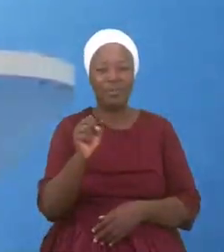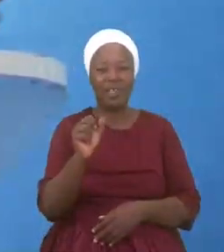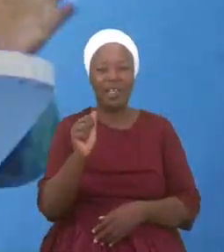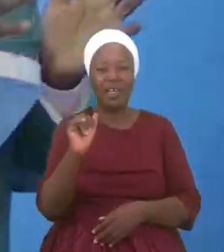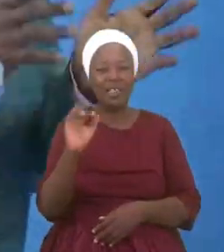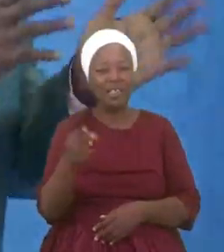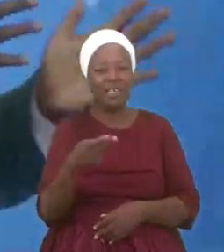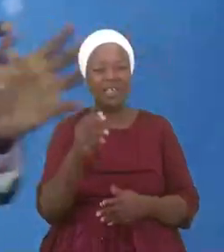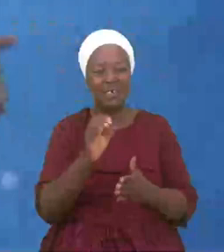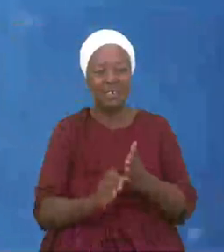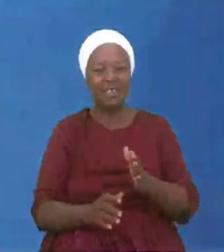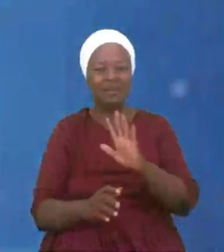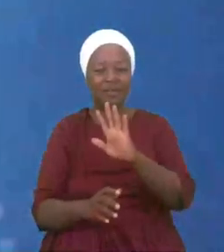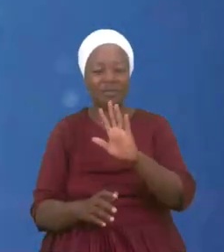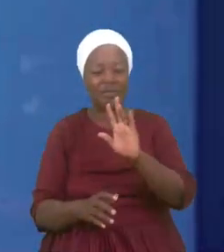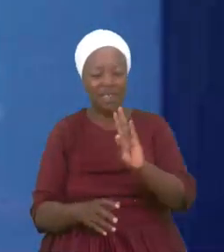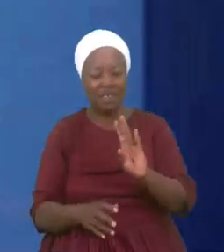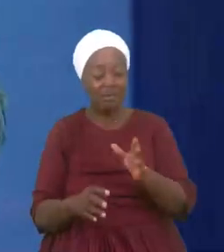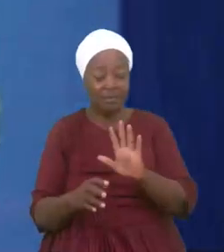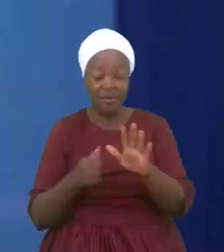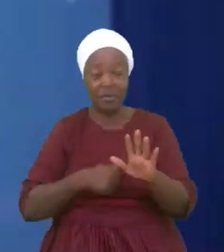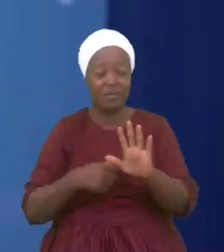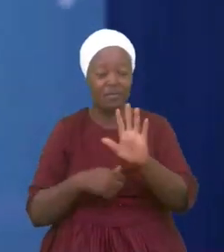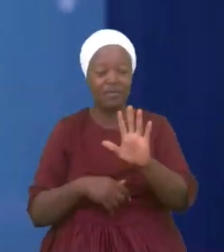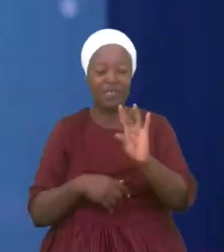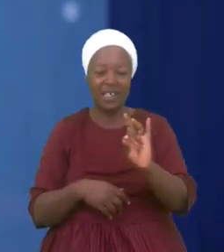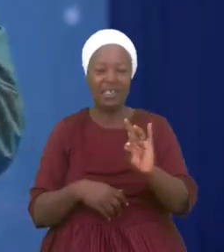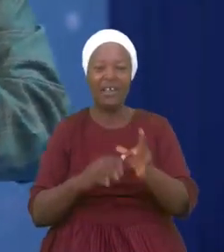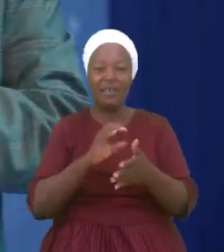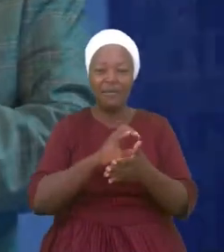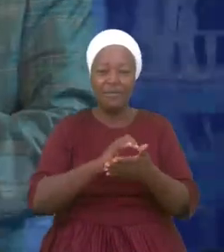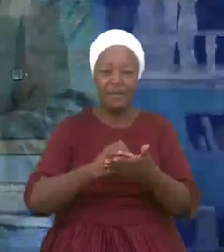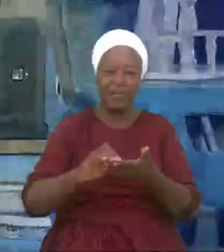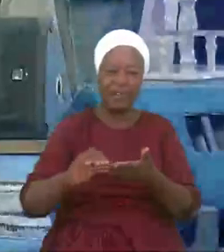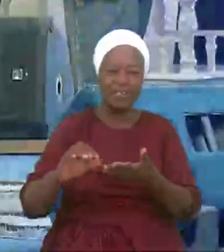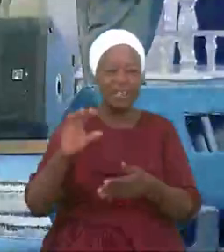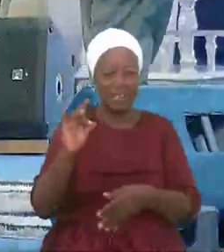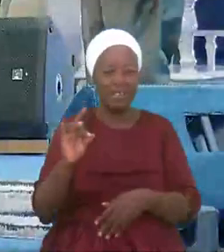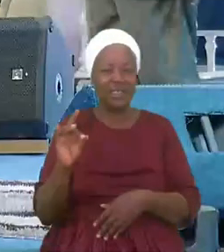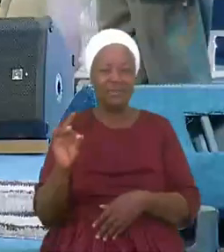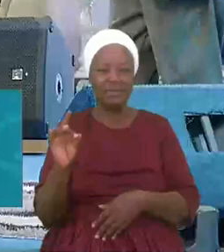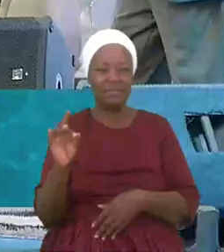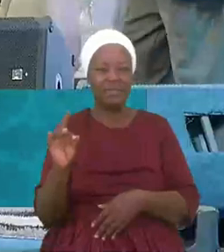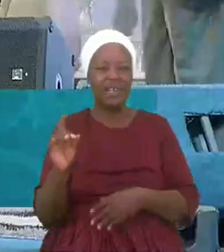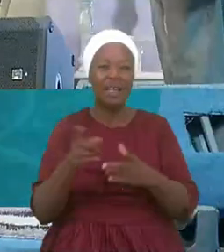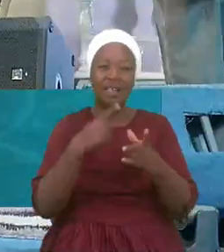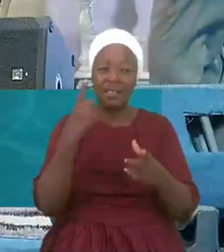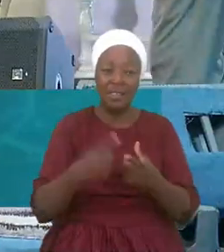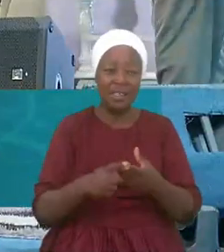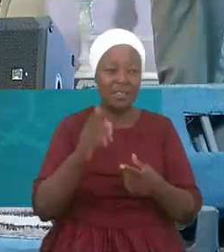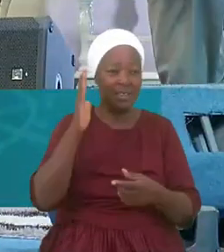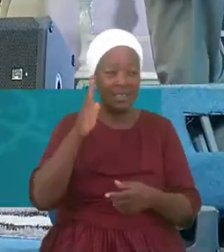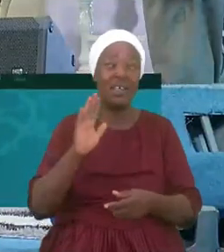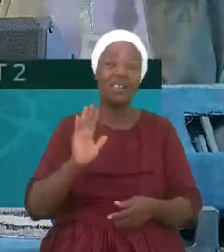voyons Esaïe 58 verset 8 et ça y est 58